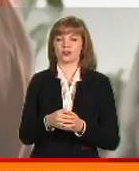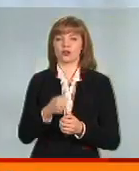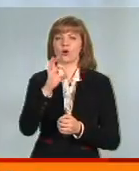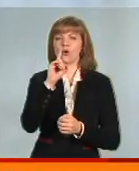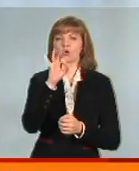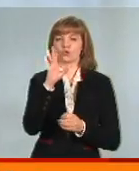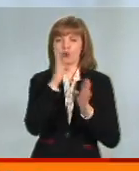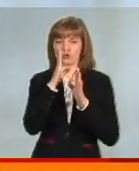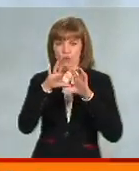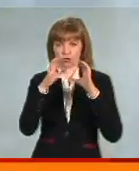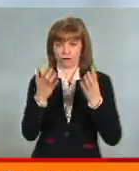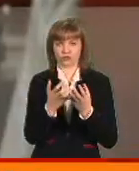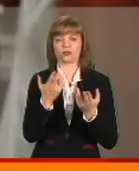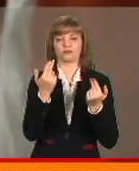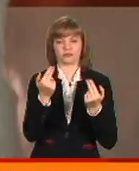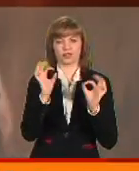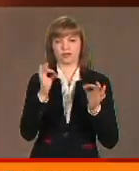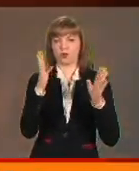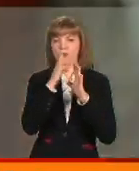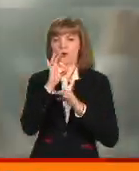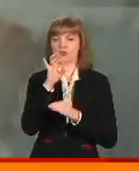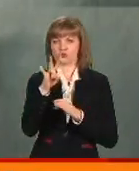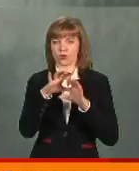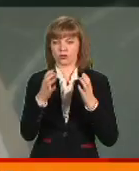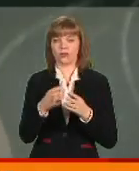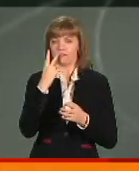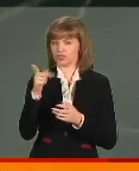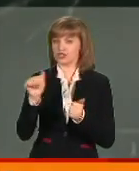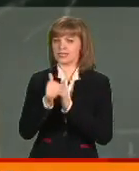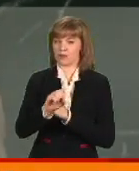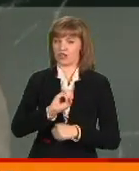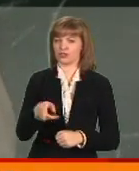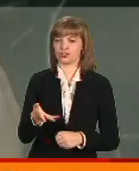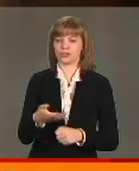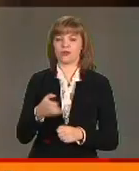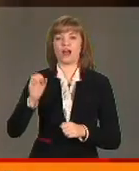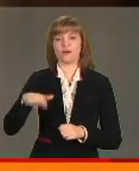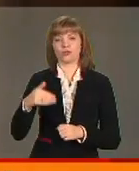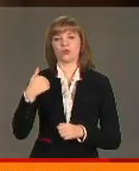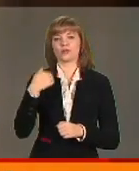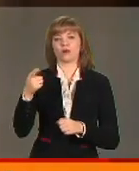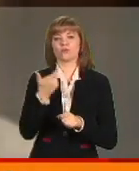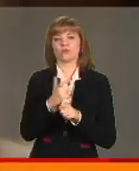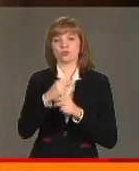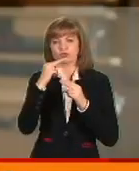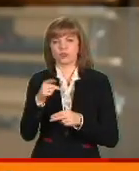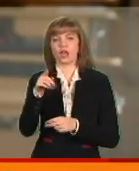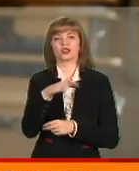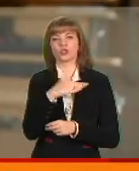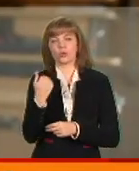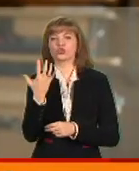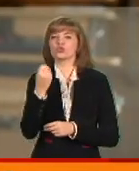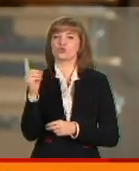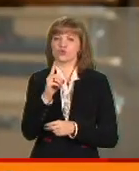солнечной жары, озоновый шар. Да, озоновый слой. Видишь, уже замена тебе растет. Потом я ему стала больше, говорю, Ростик, а ты не хочешь там